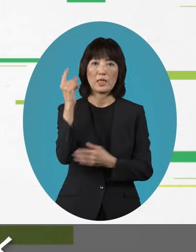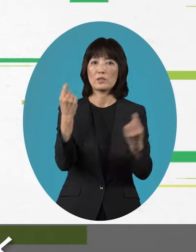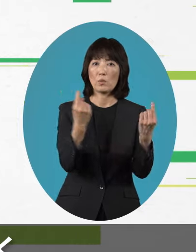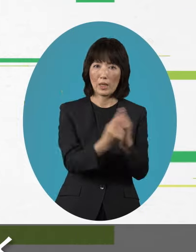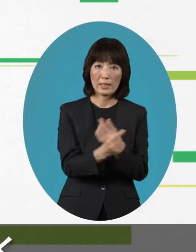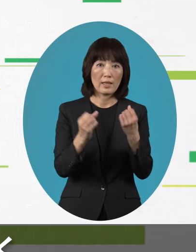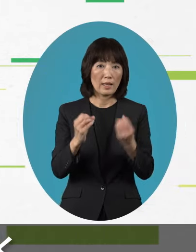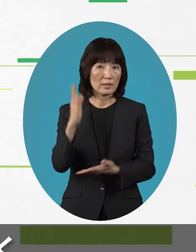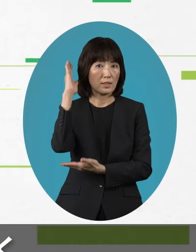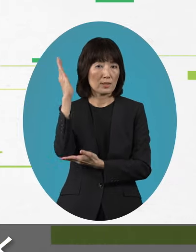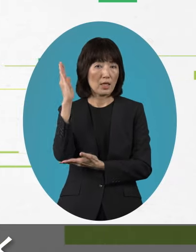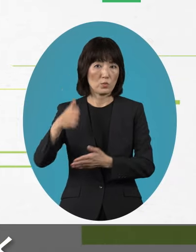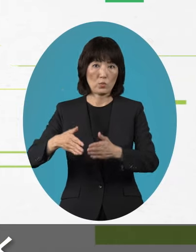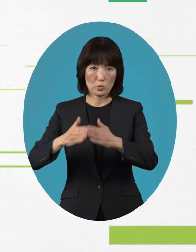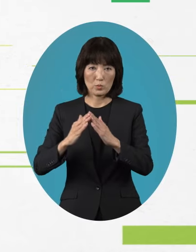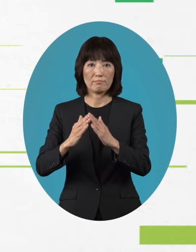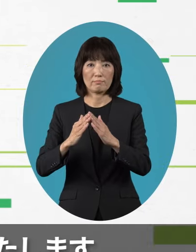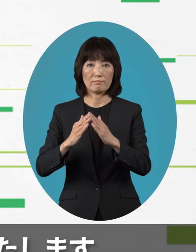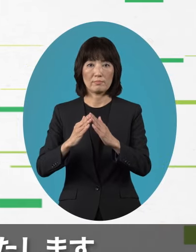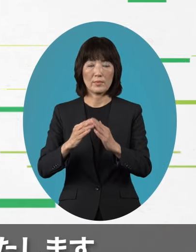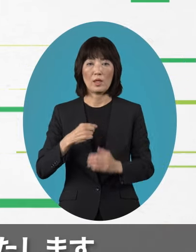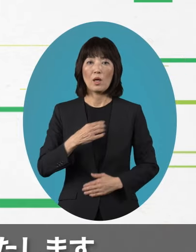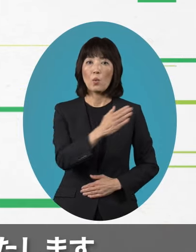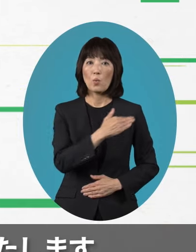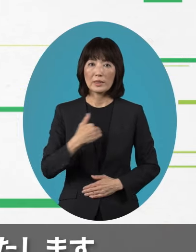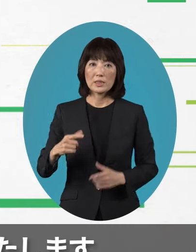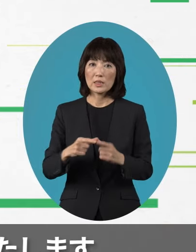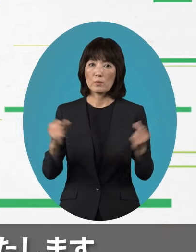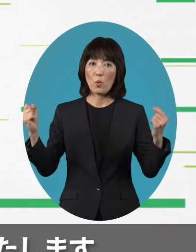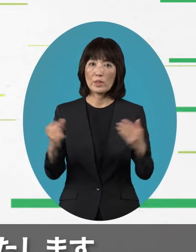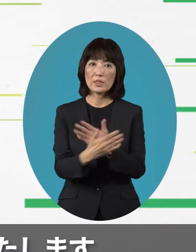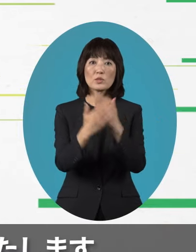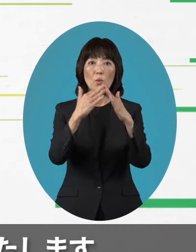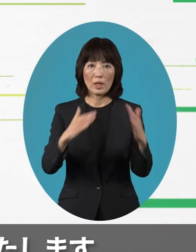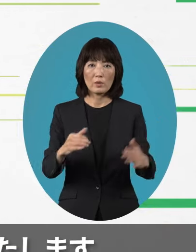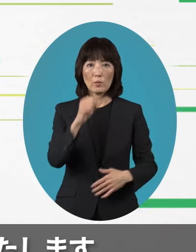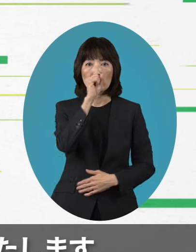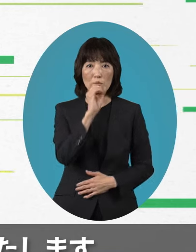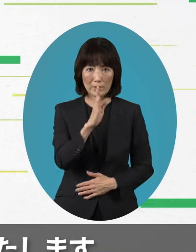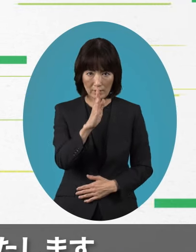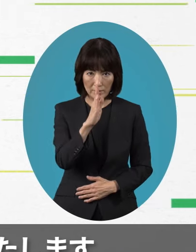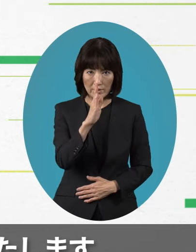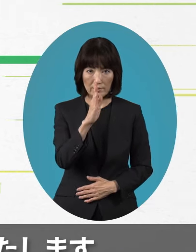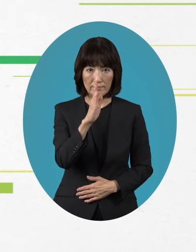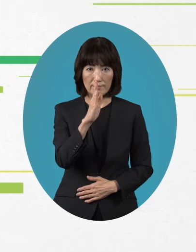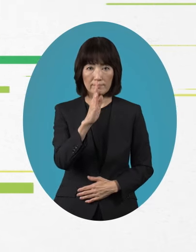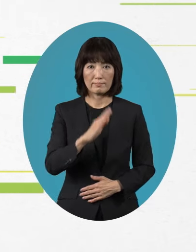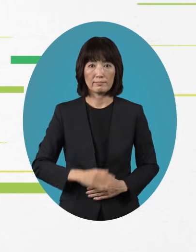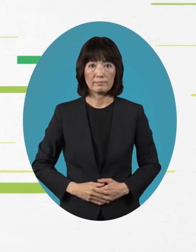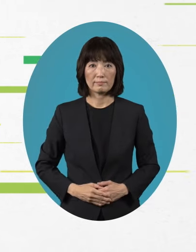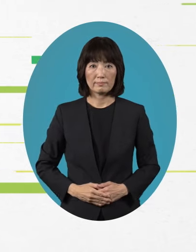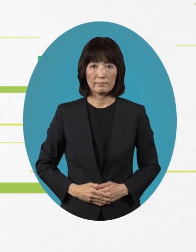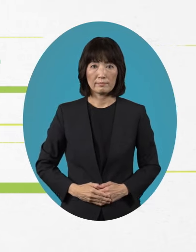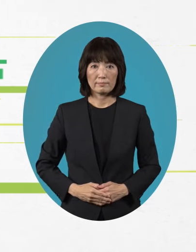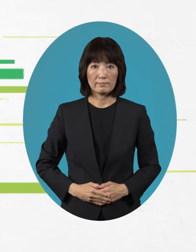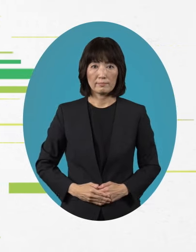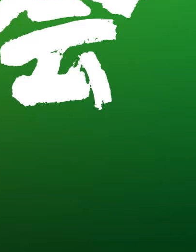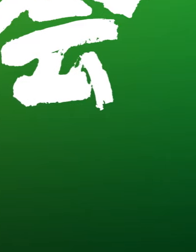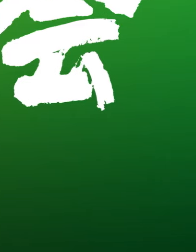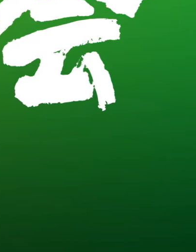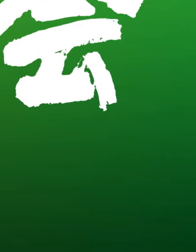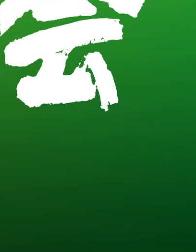て新しい政治を作っていく、私たち日本維新の会をどうかよろしくお願いいたします。